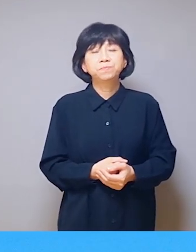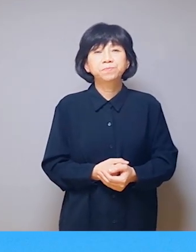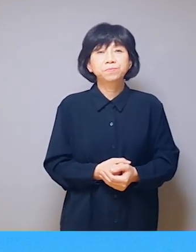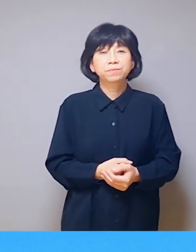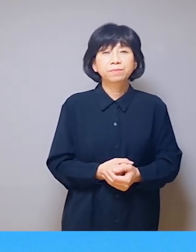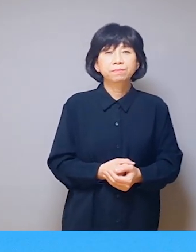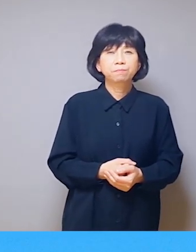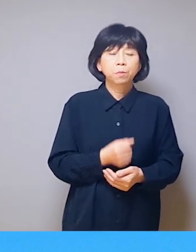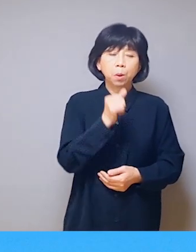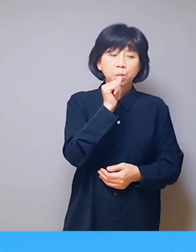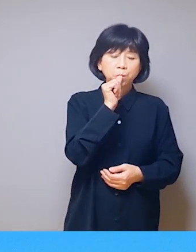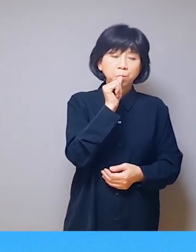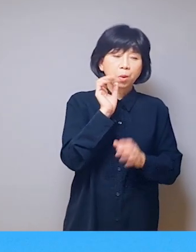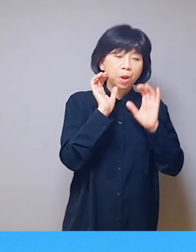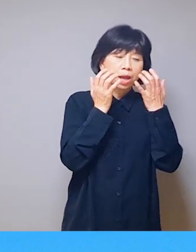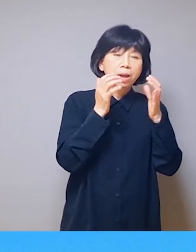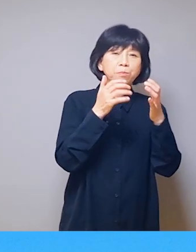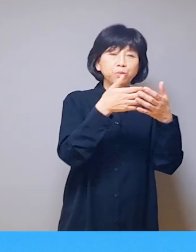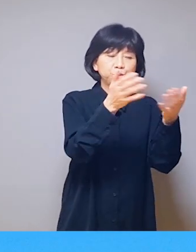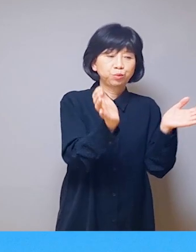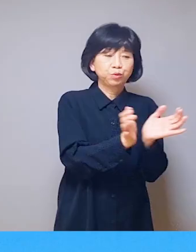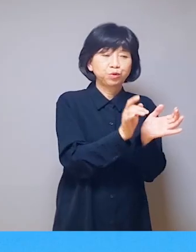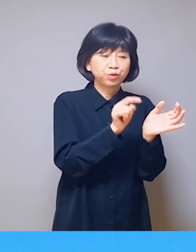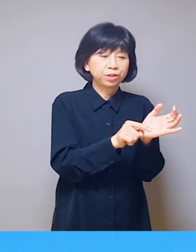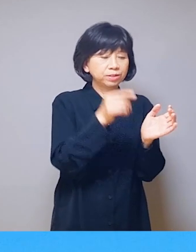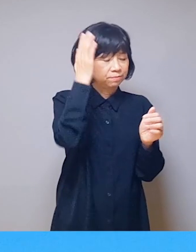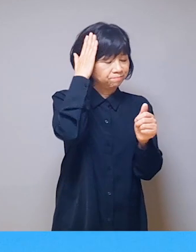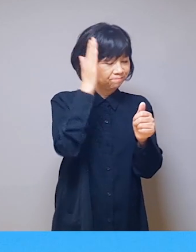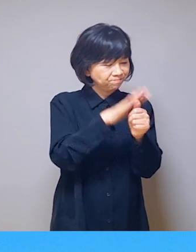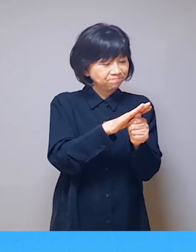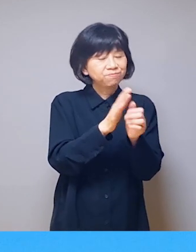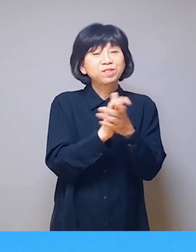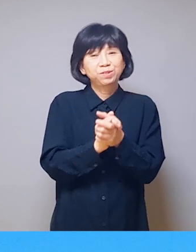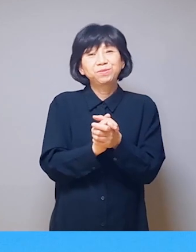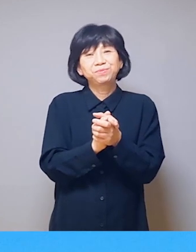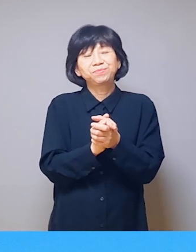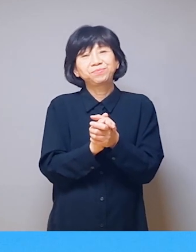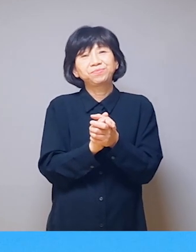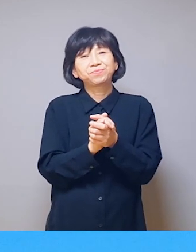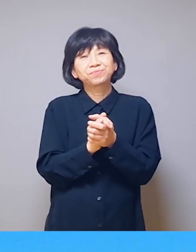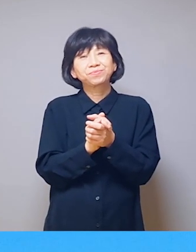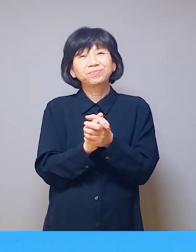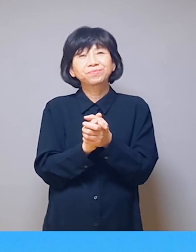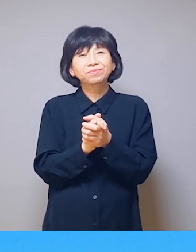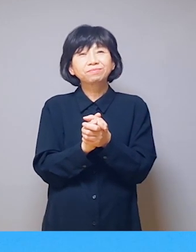우리 영아부가 이번에 시작되면서 제가 영아부 아이들 머리 위에 손 얹고 먼저 기도해 줬어요.